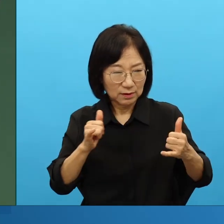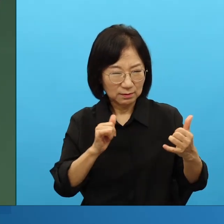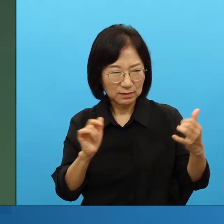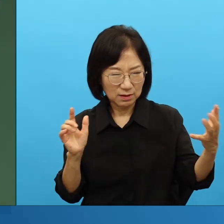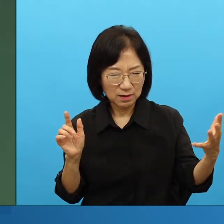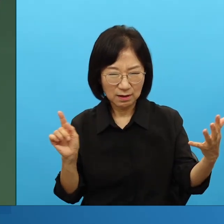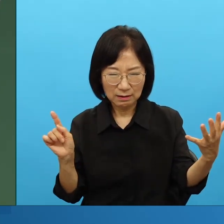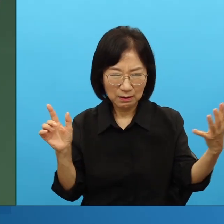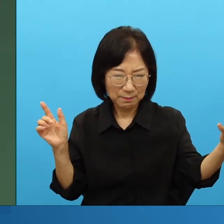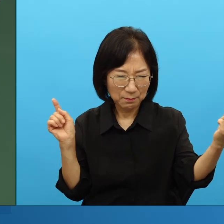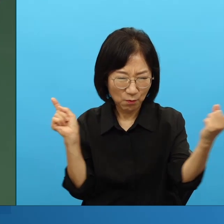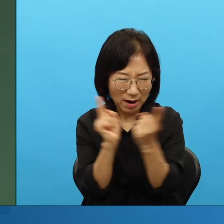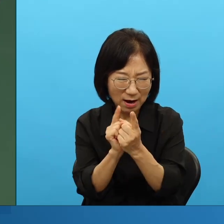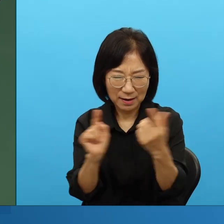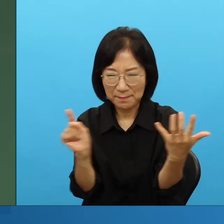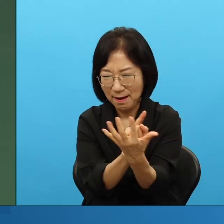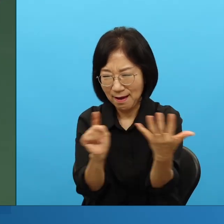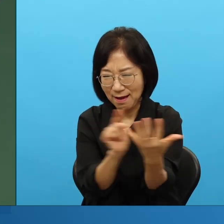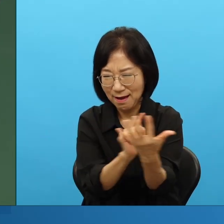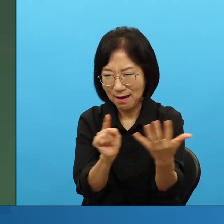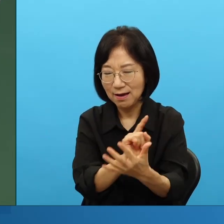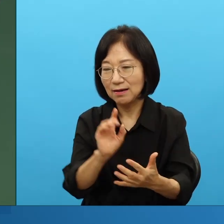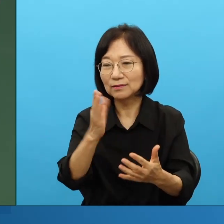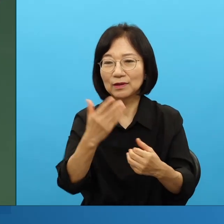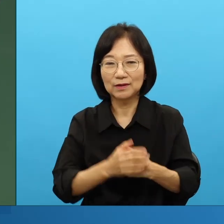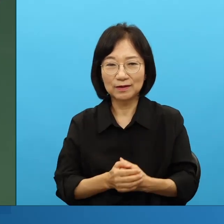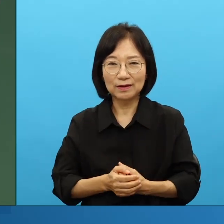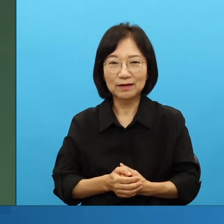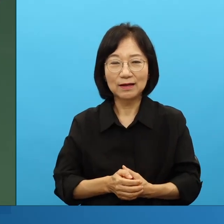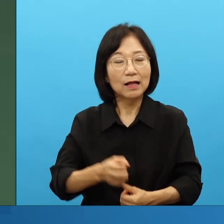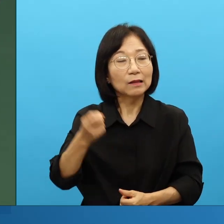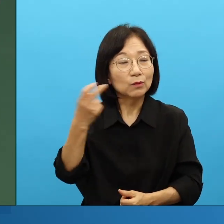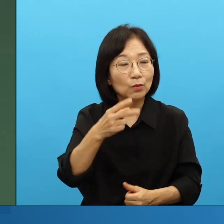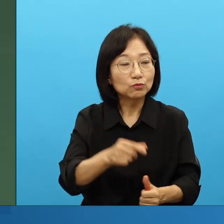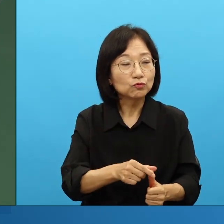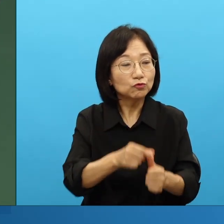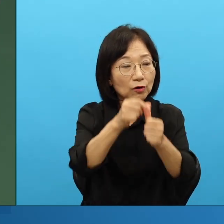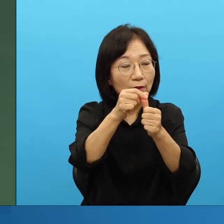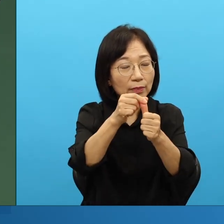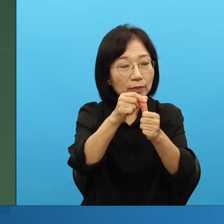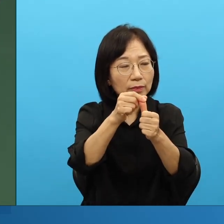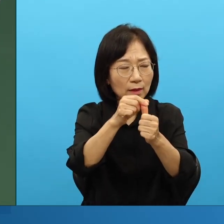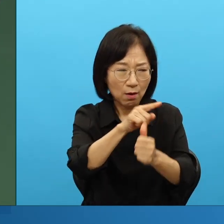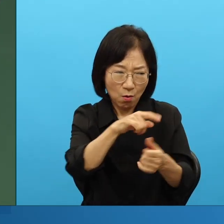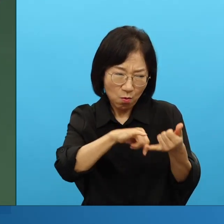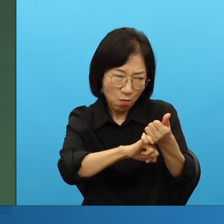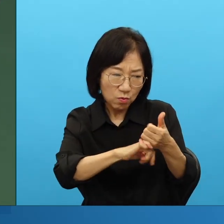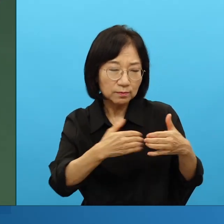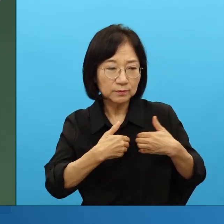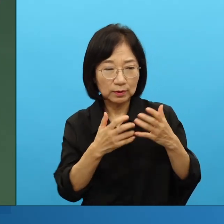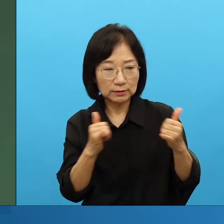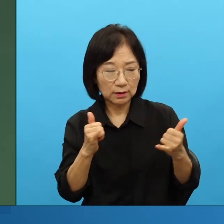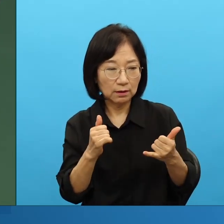중복意义上会有很多人来救你 꼭 그렇진 않더라도 구원받도록 예비된 사람이 만나질 겁니다.